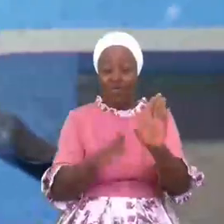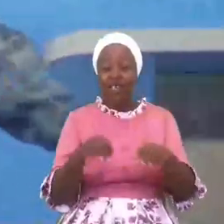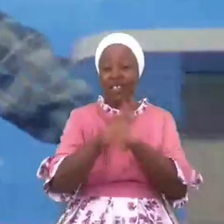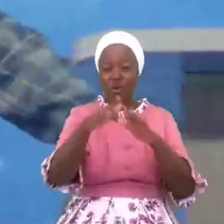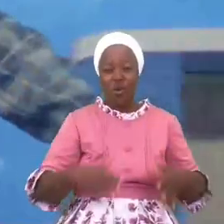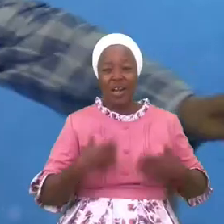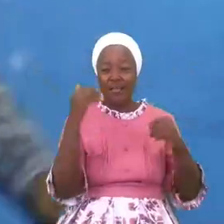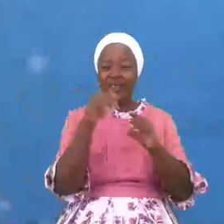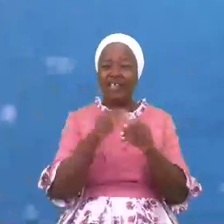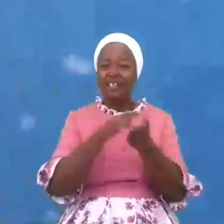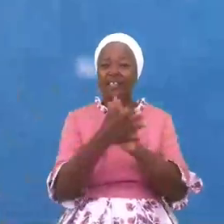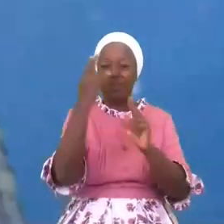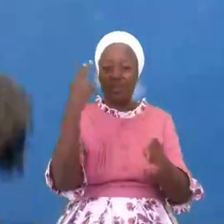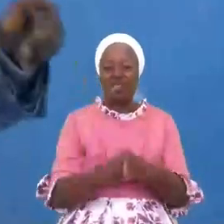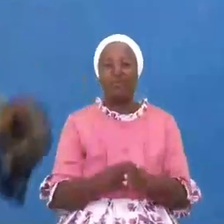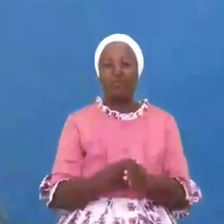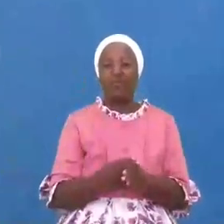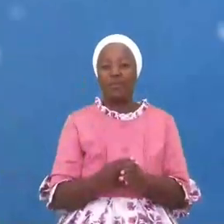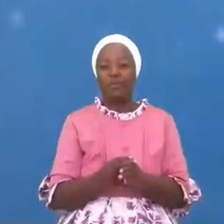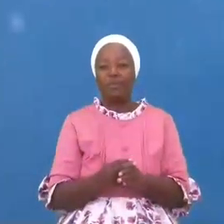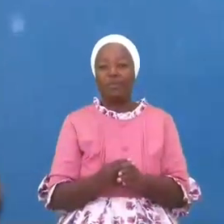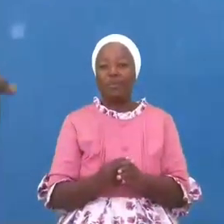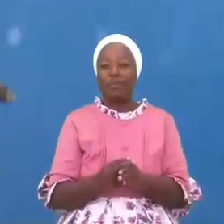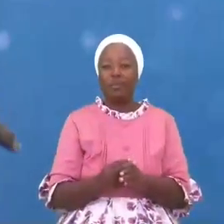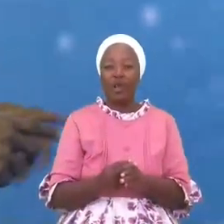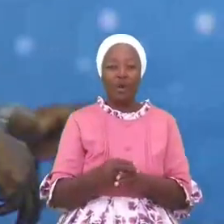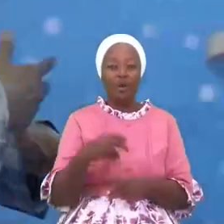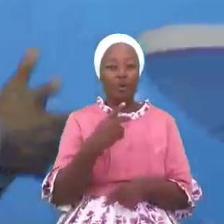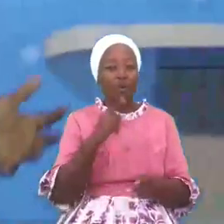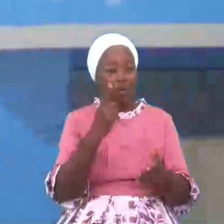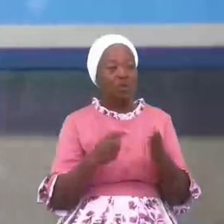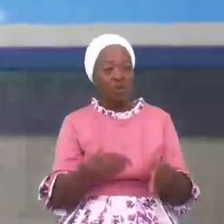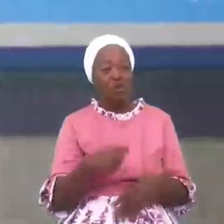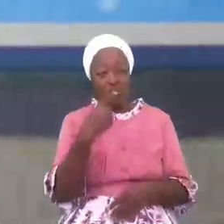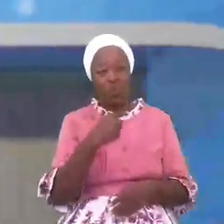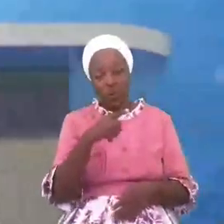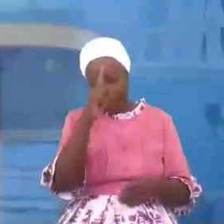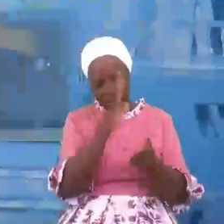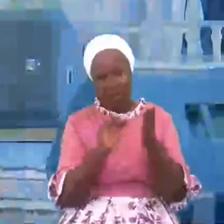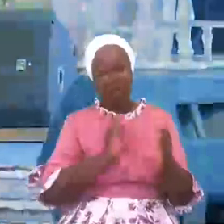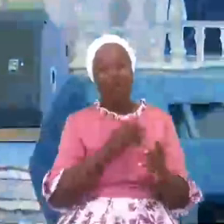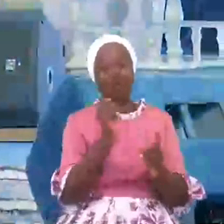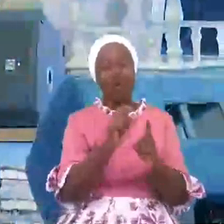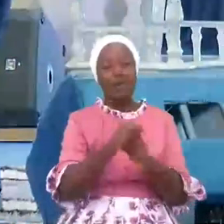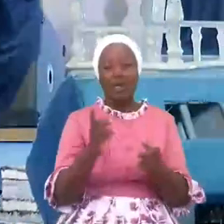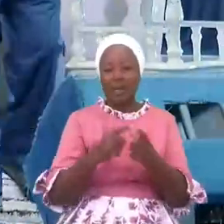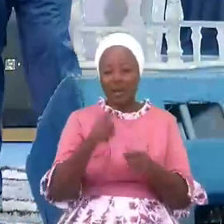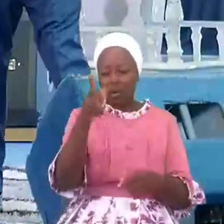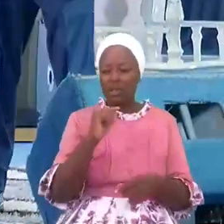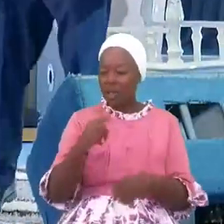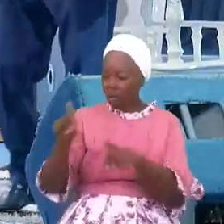vie au nom de Jésus qui a cru à notre rapport. Et Dieu a dit, va dire à